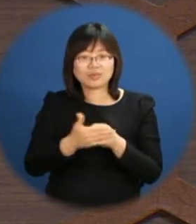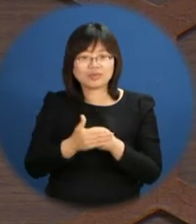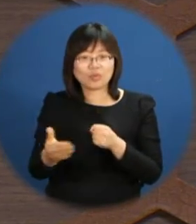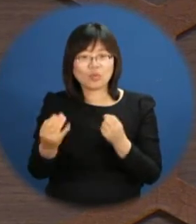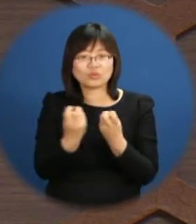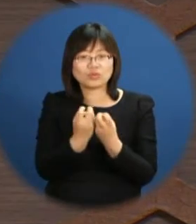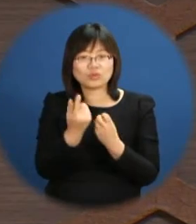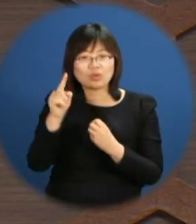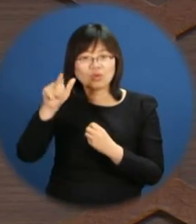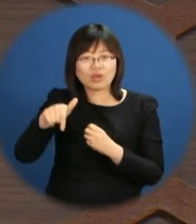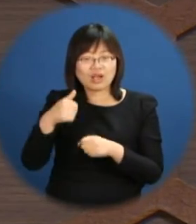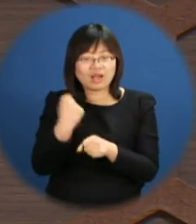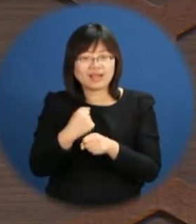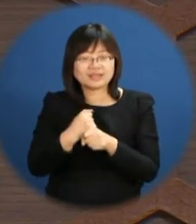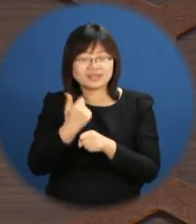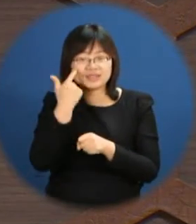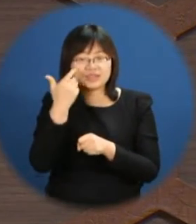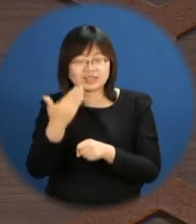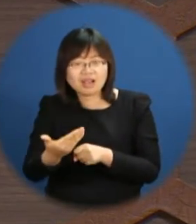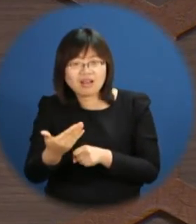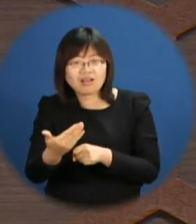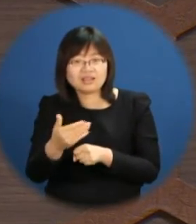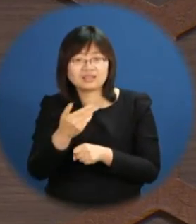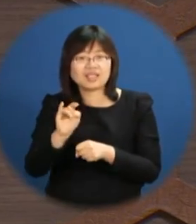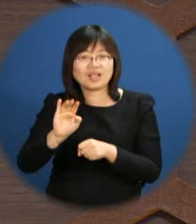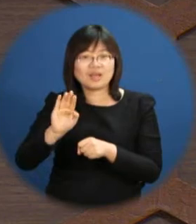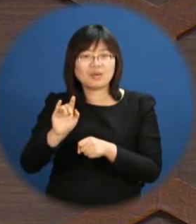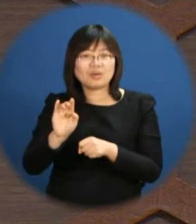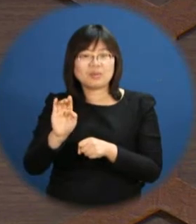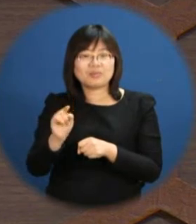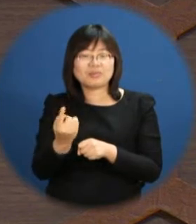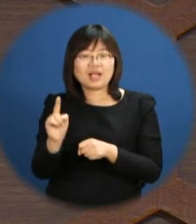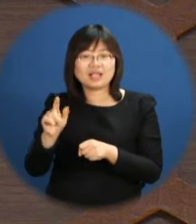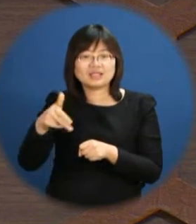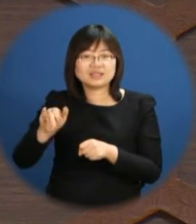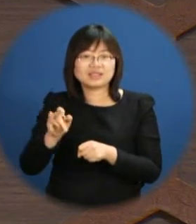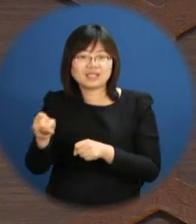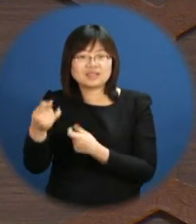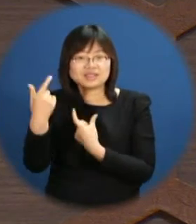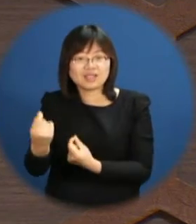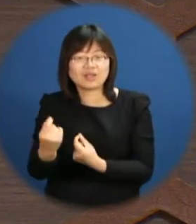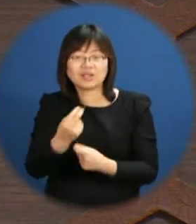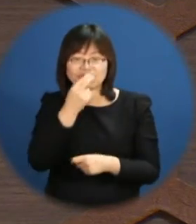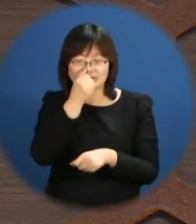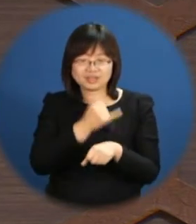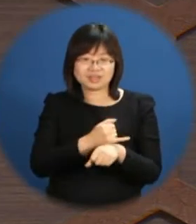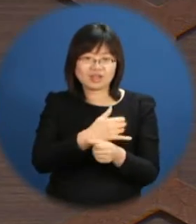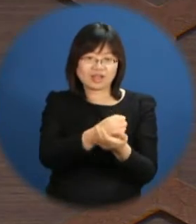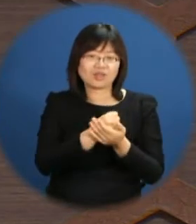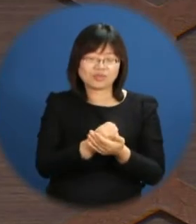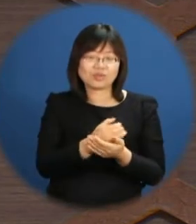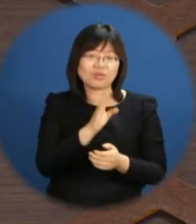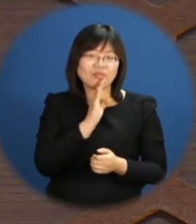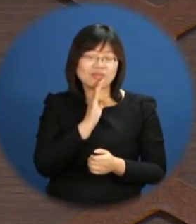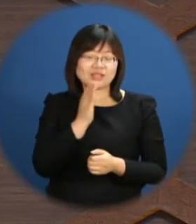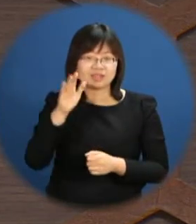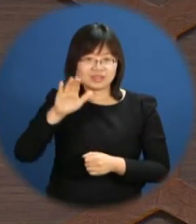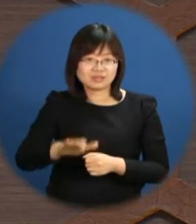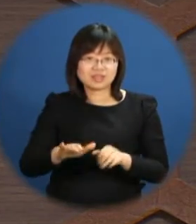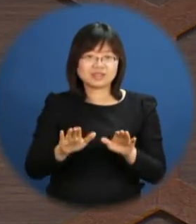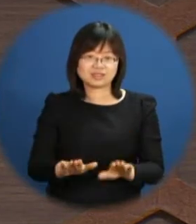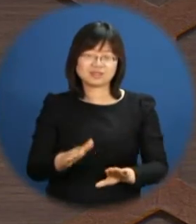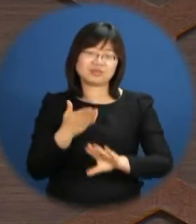어떻게 화학을 했냐 라고 하지요 처럼 정말 6 산소 있는 거 그걸 갖고 해야지 하는데 사실은